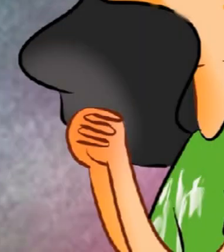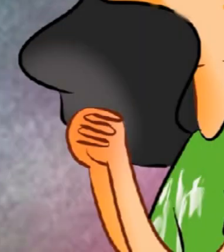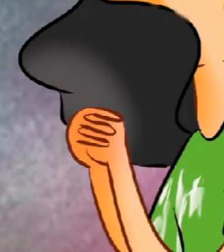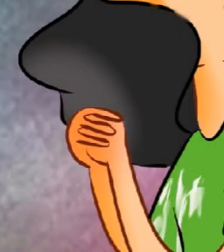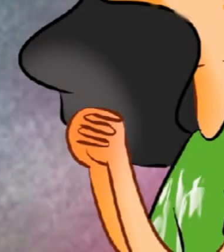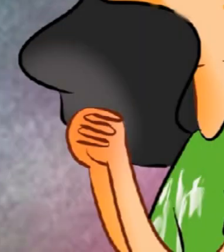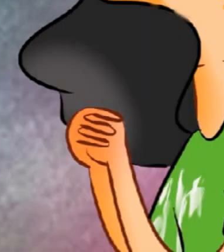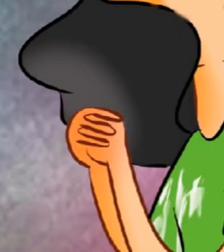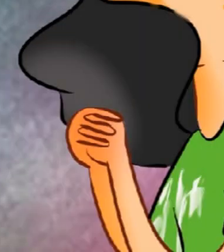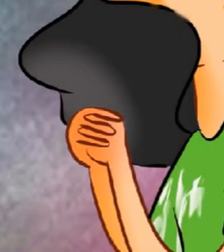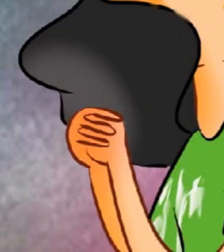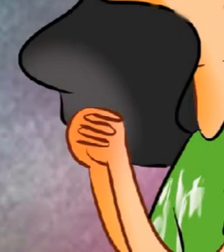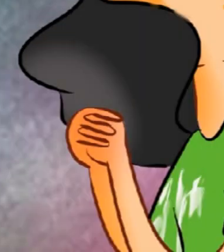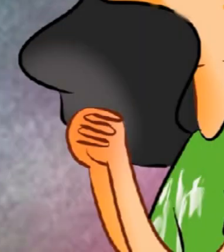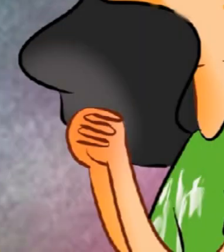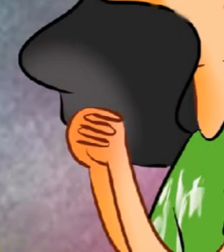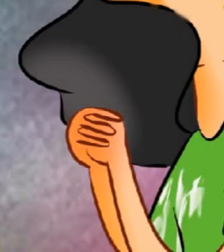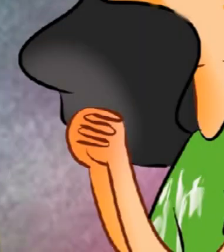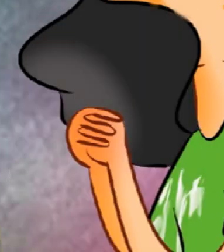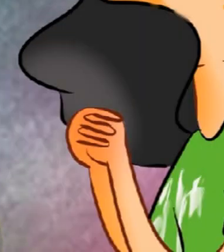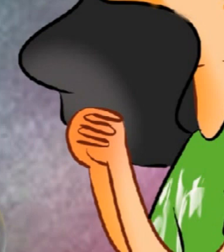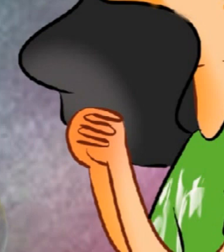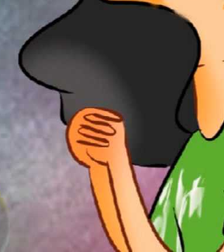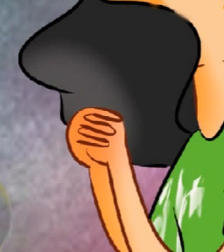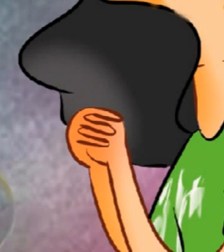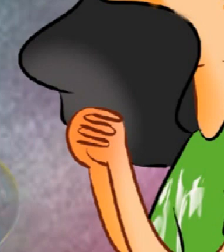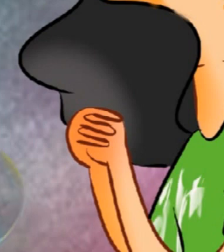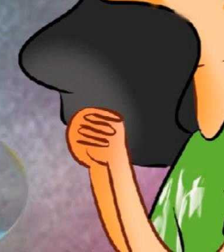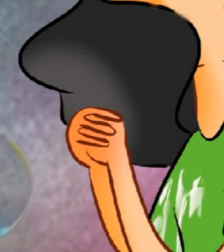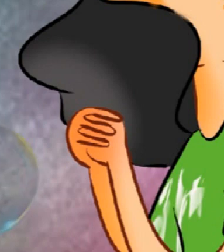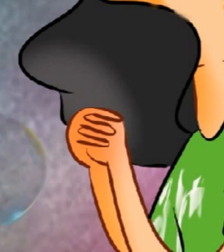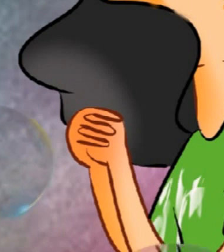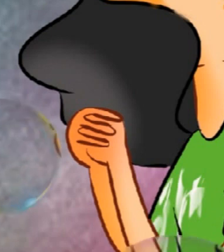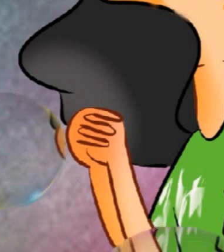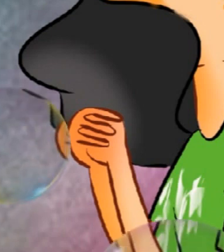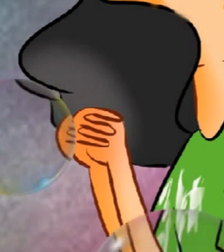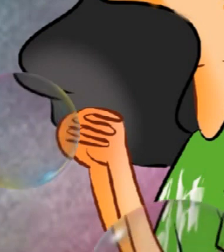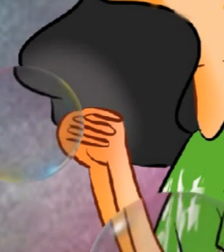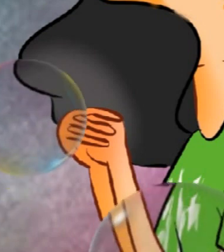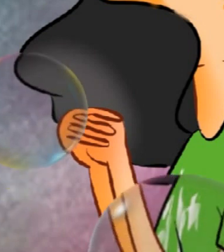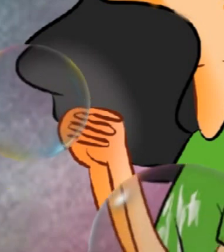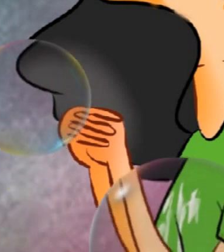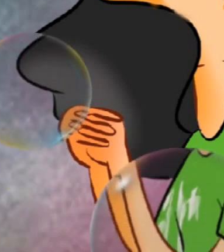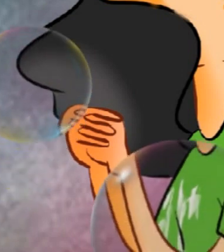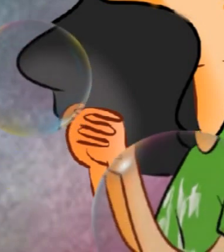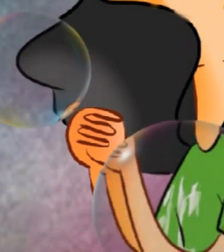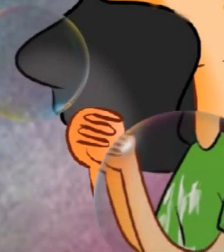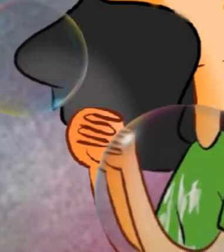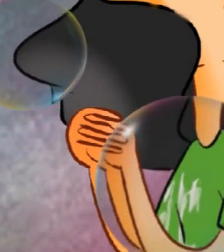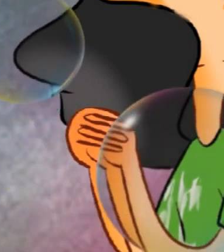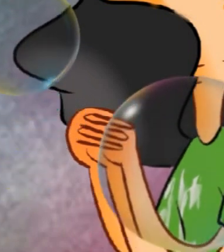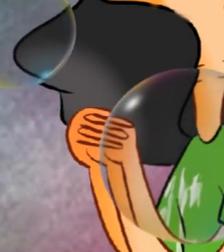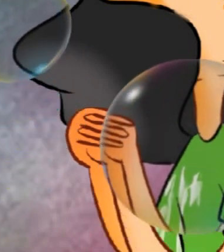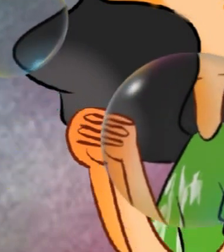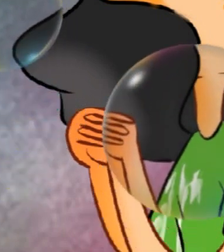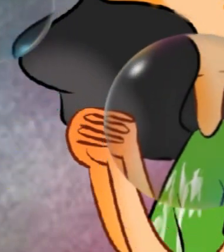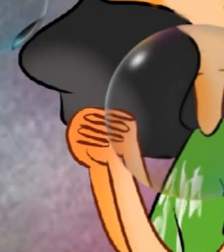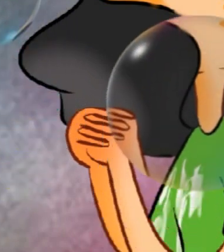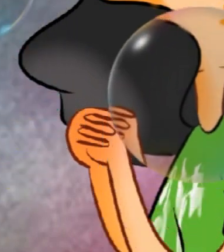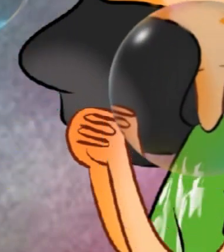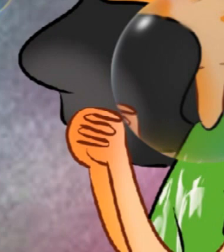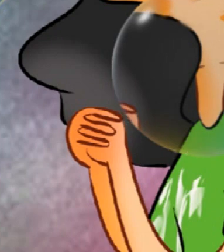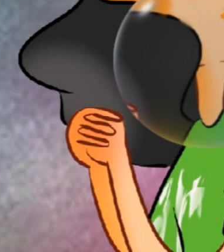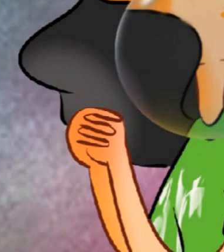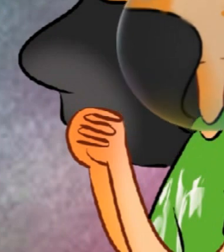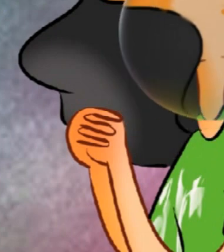Ano po ang nais ninyong sabihin sa akin? Tanong ko kay Nanay na tila masayang masaya at baka sangiti sa kanyang mukha.